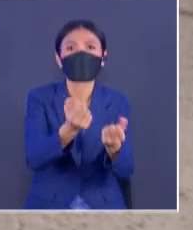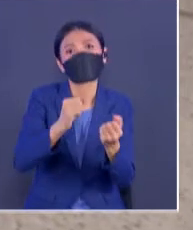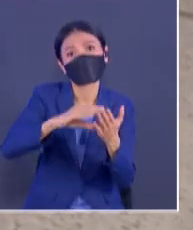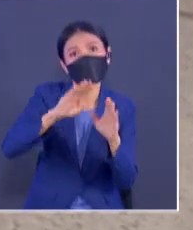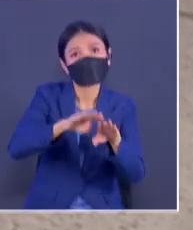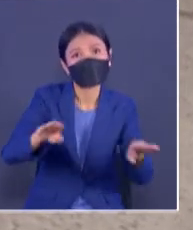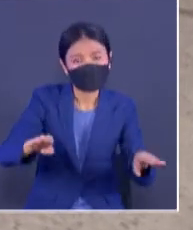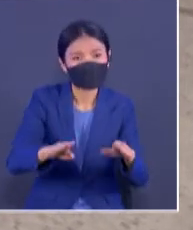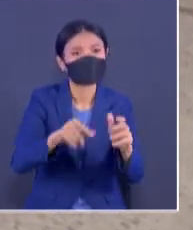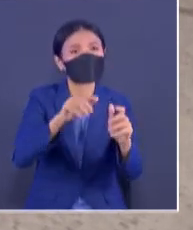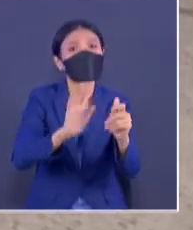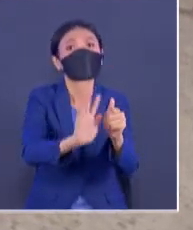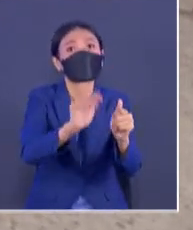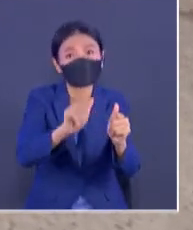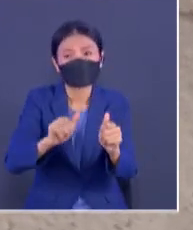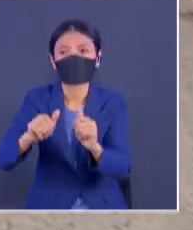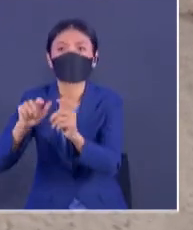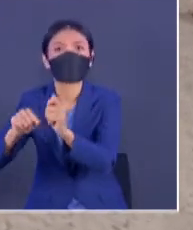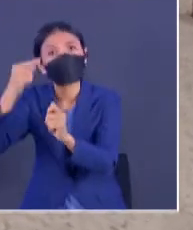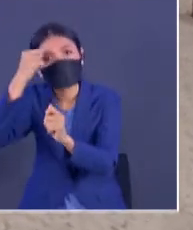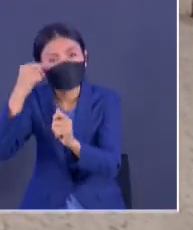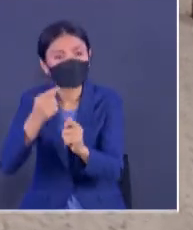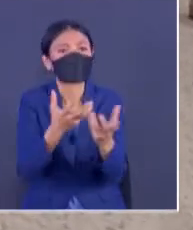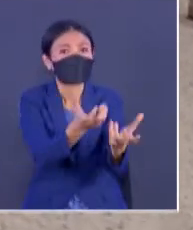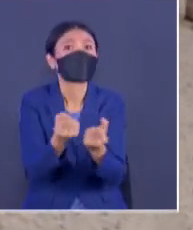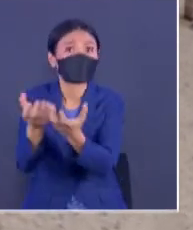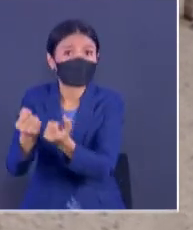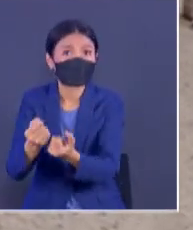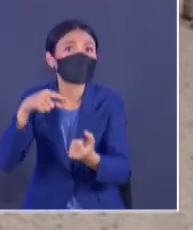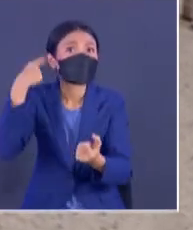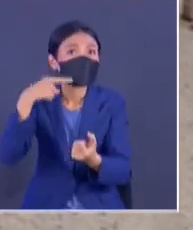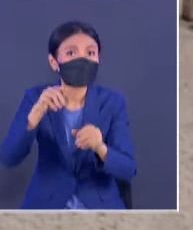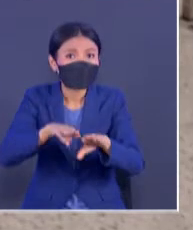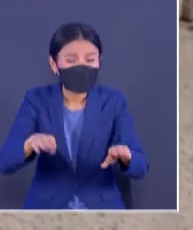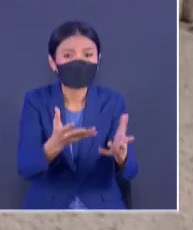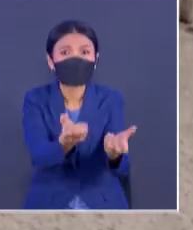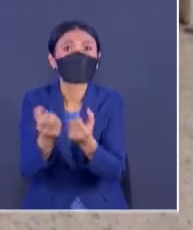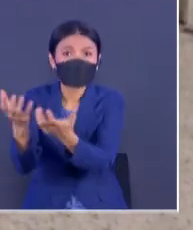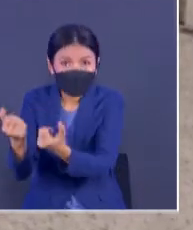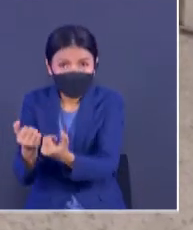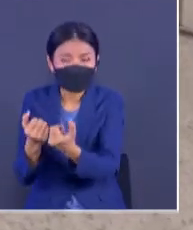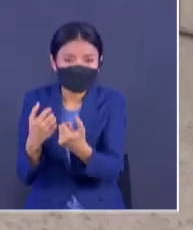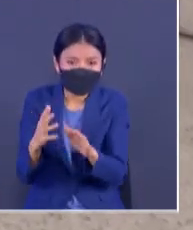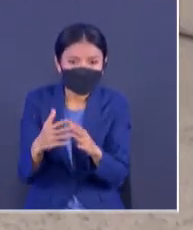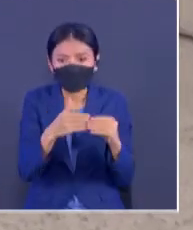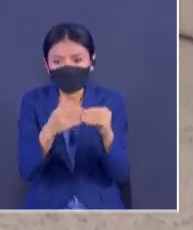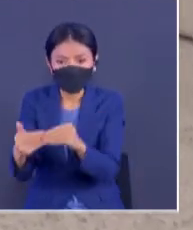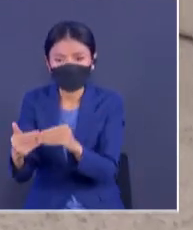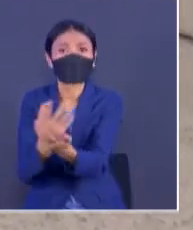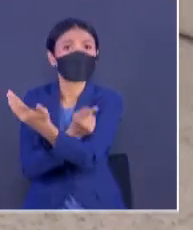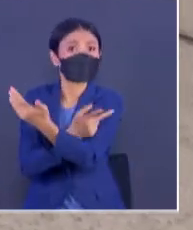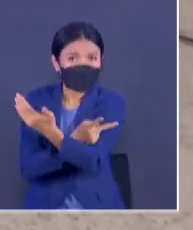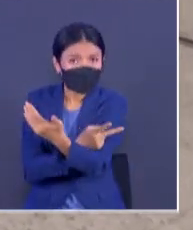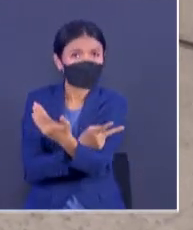อำเภอสีคิ้วครับเพื่อให้ไปส่งที่จังหวัดภูเก็ตโดยที่เจ้าตัวเองบอกว่าไม่ทราบรายละเอียดอื่นๆทราบแค่นี้